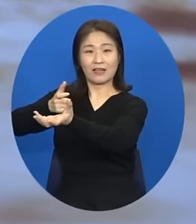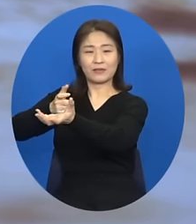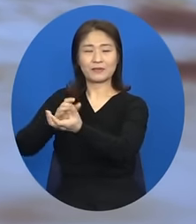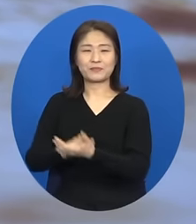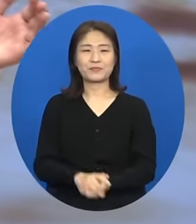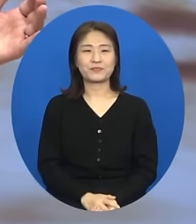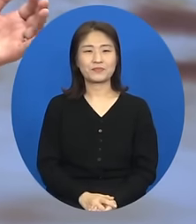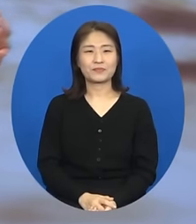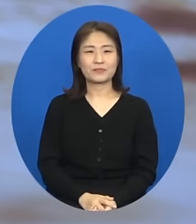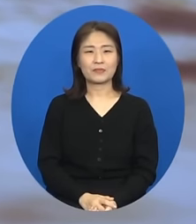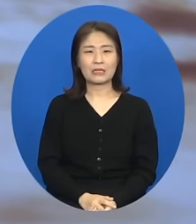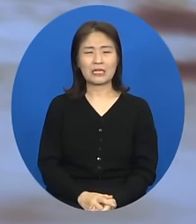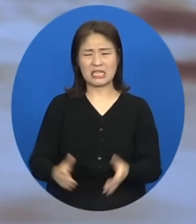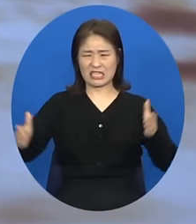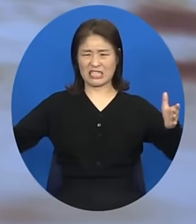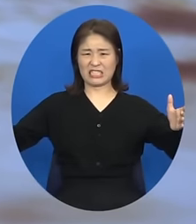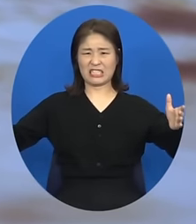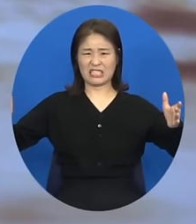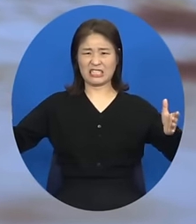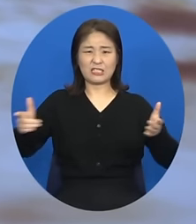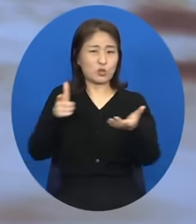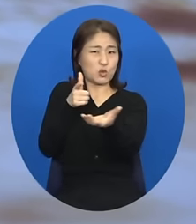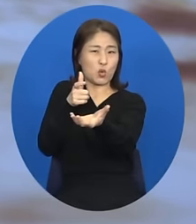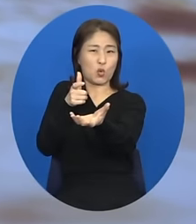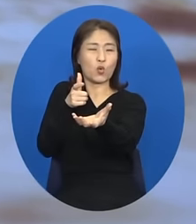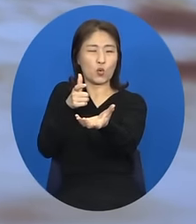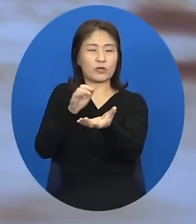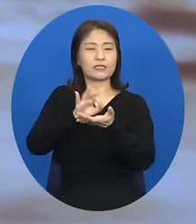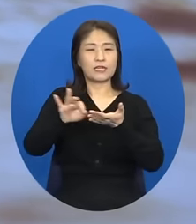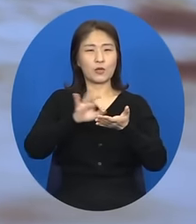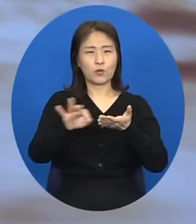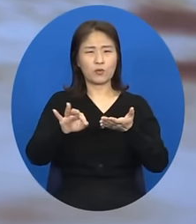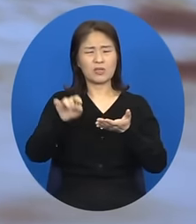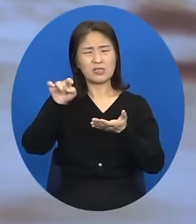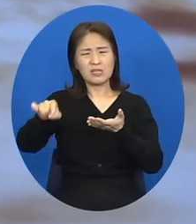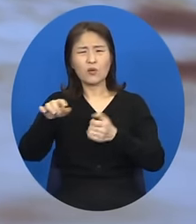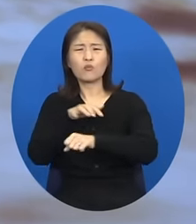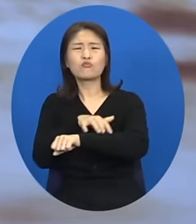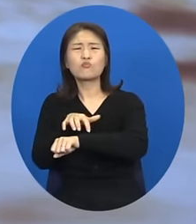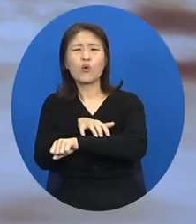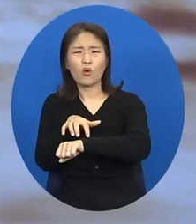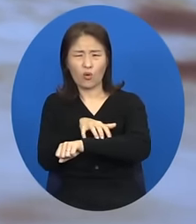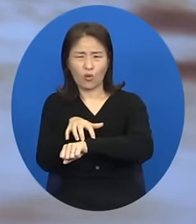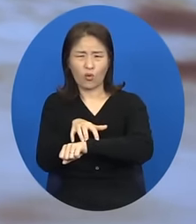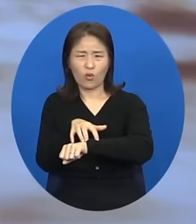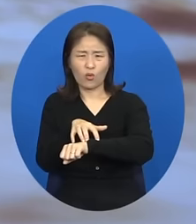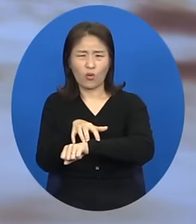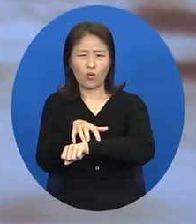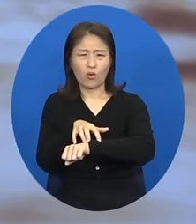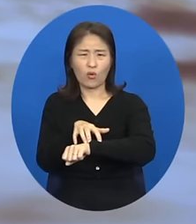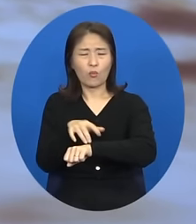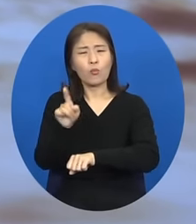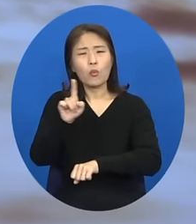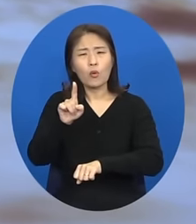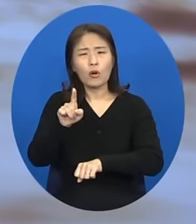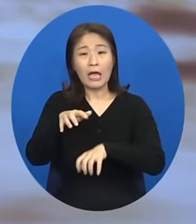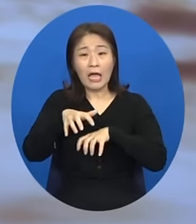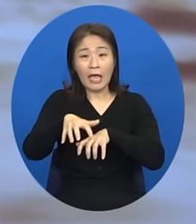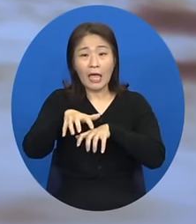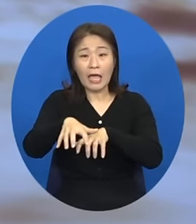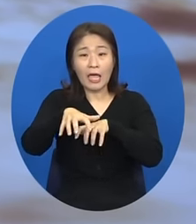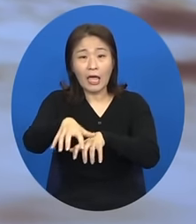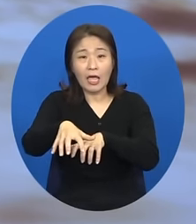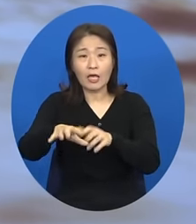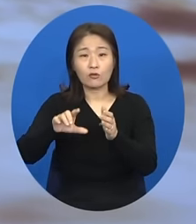아닙니다. 이만한 총을 사용했는데요, 이 총이 굉장히 불편했어요. 특별히 행군을 할 때 대부분